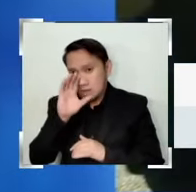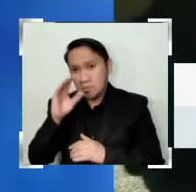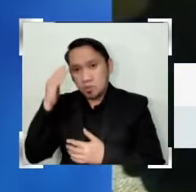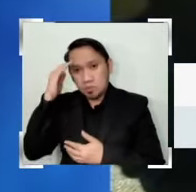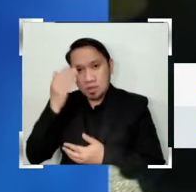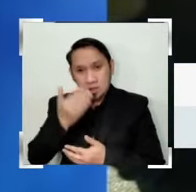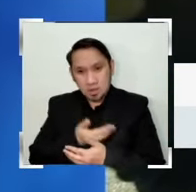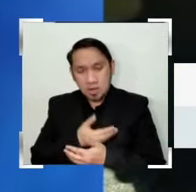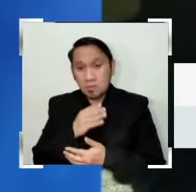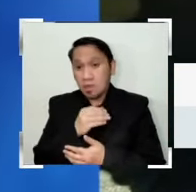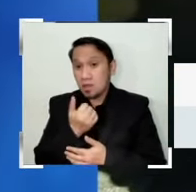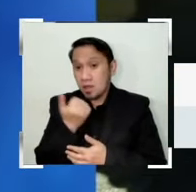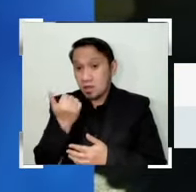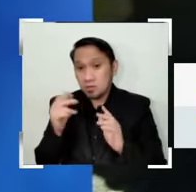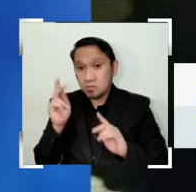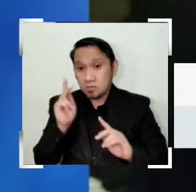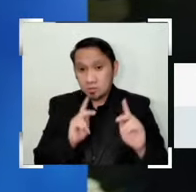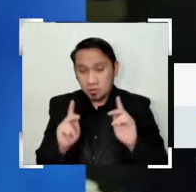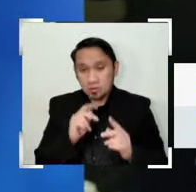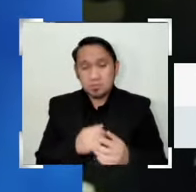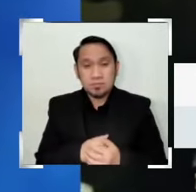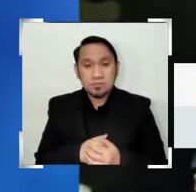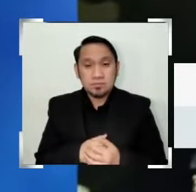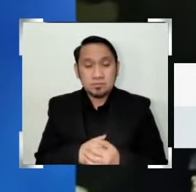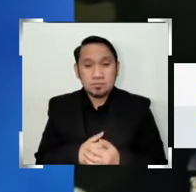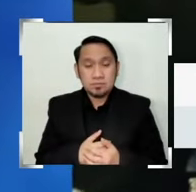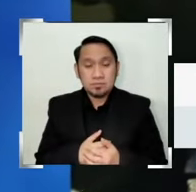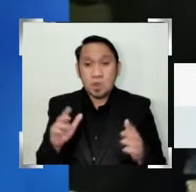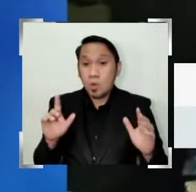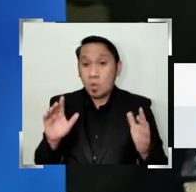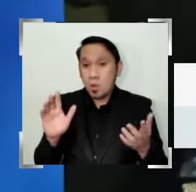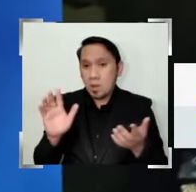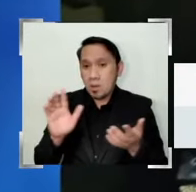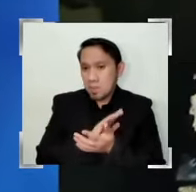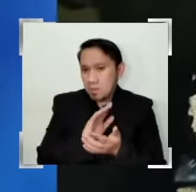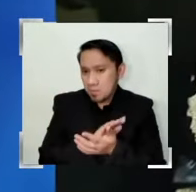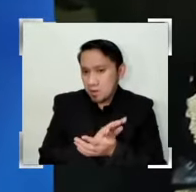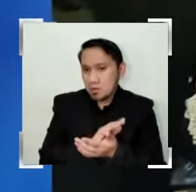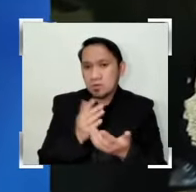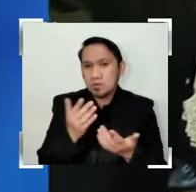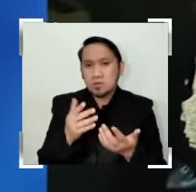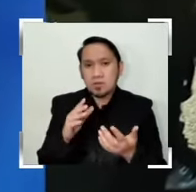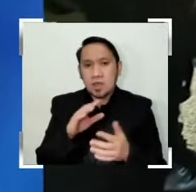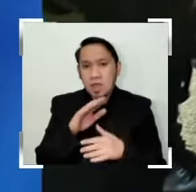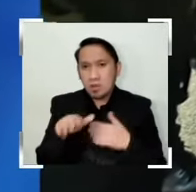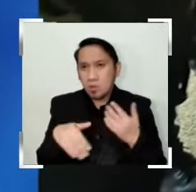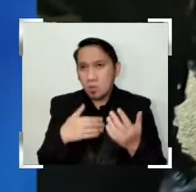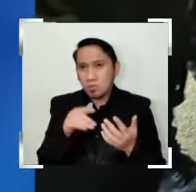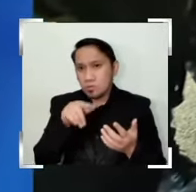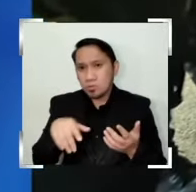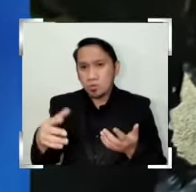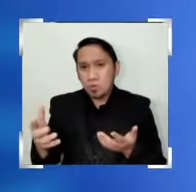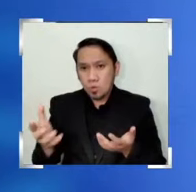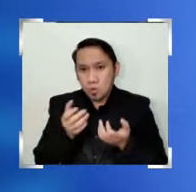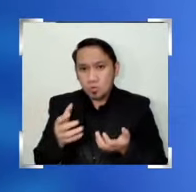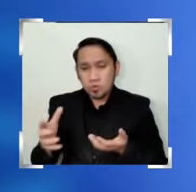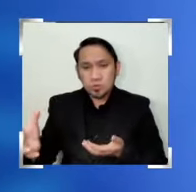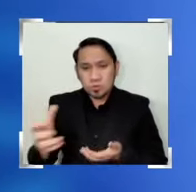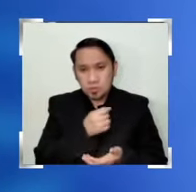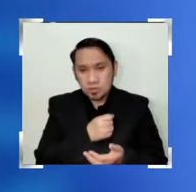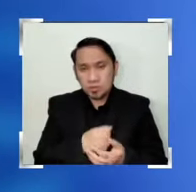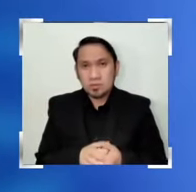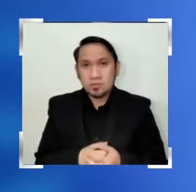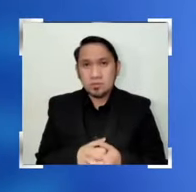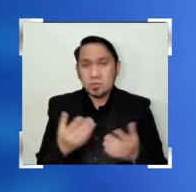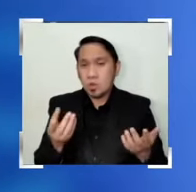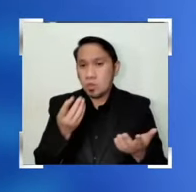individual. Ayon sa kalihim, walang papeles ang mga armas at dati pa raw pinakukumpiska. Spurious kasi yung mga documents niya